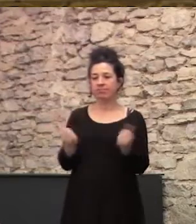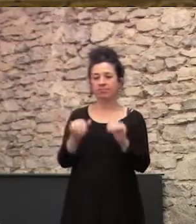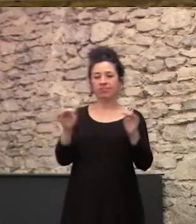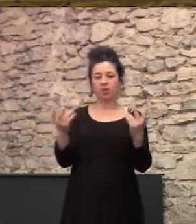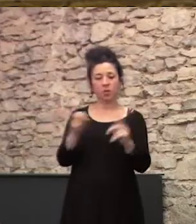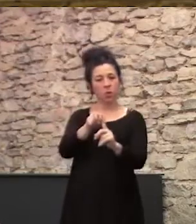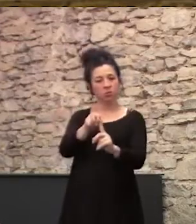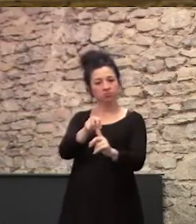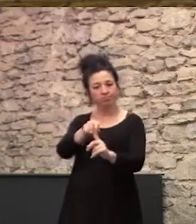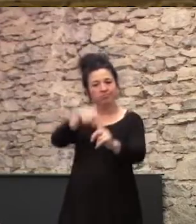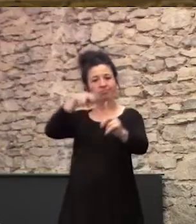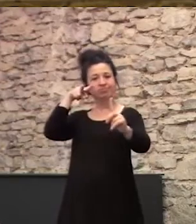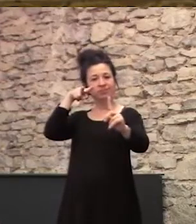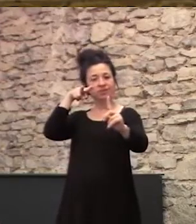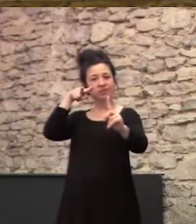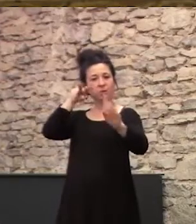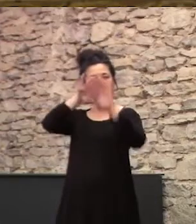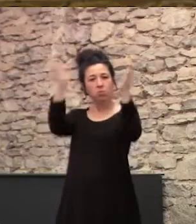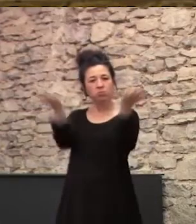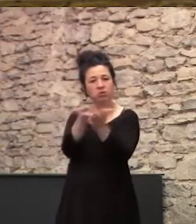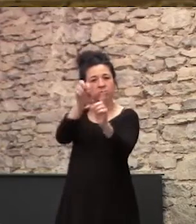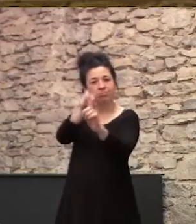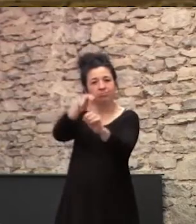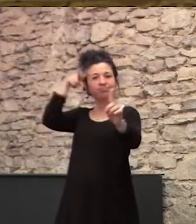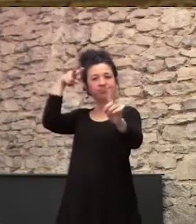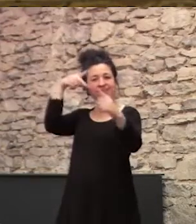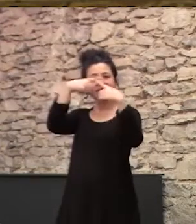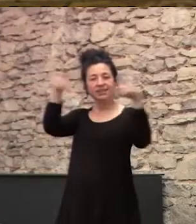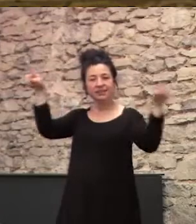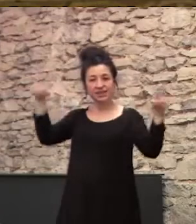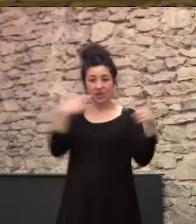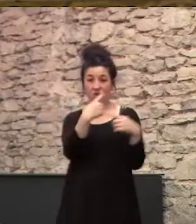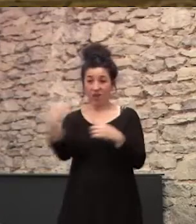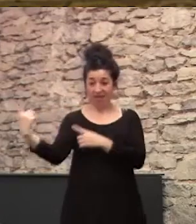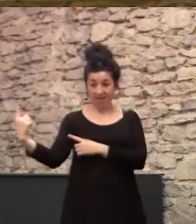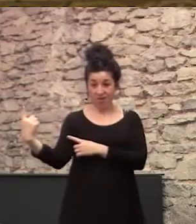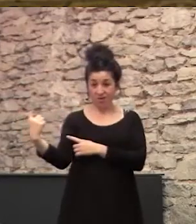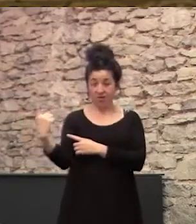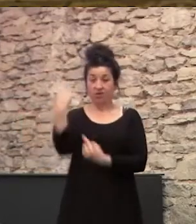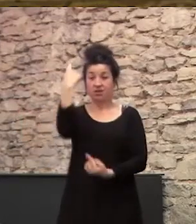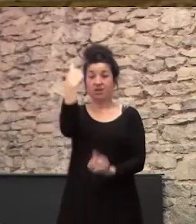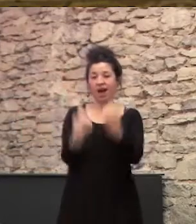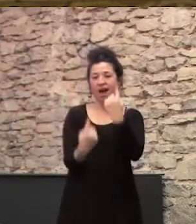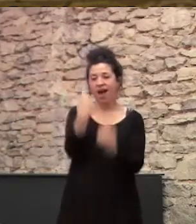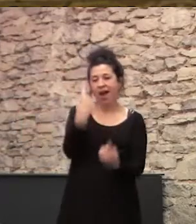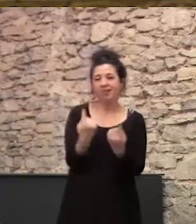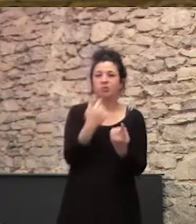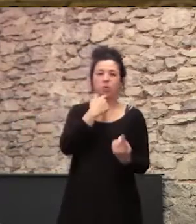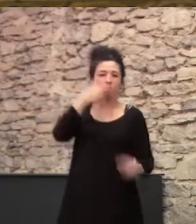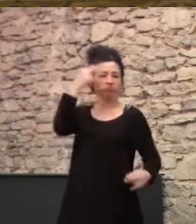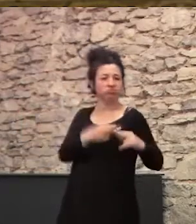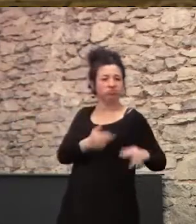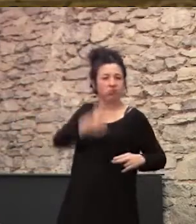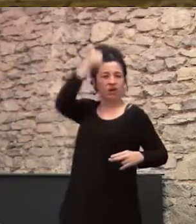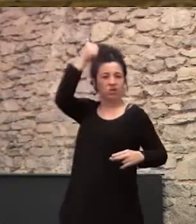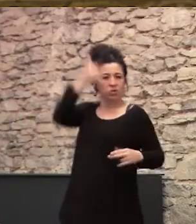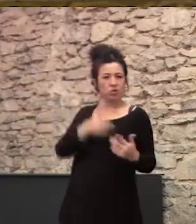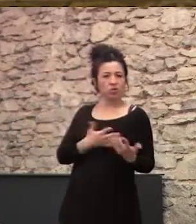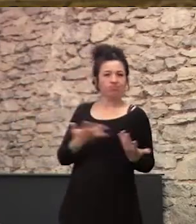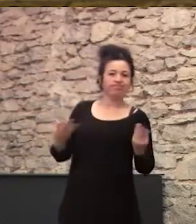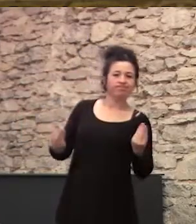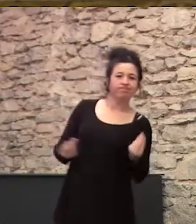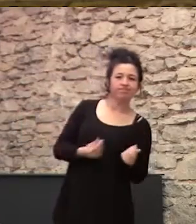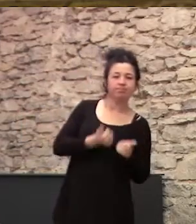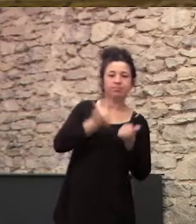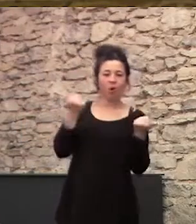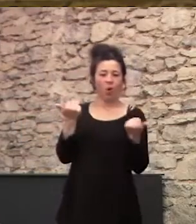begiratzeko modua eta idazten jartzen zarenean ba, batzuek gogorra, batzuek zinikoa badira, beste batzuk eta